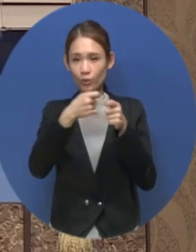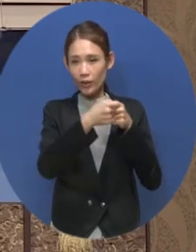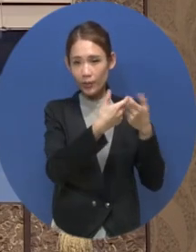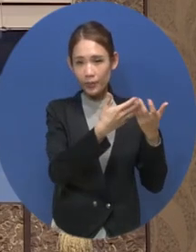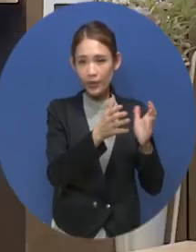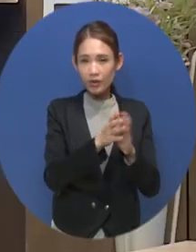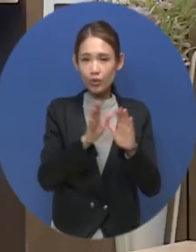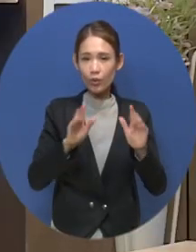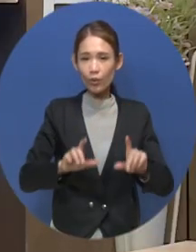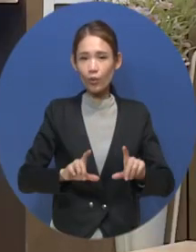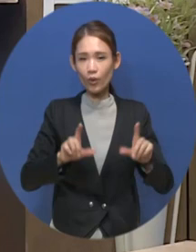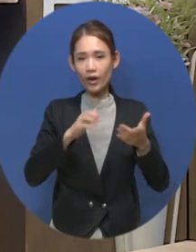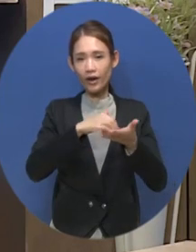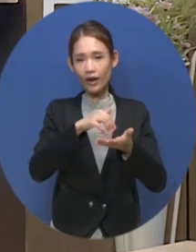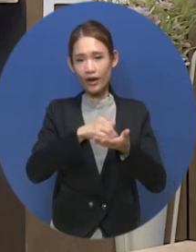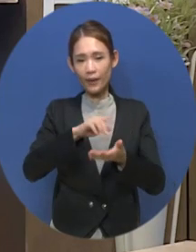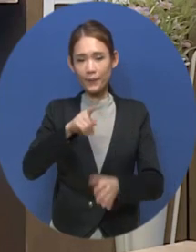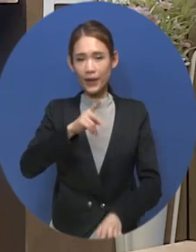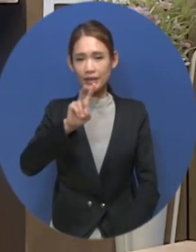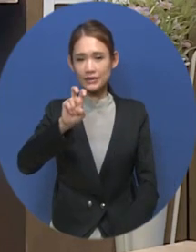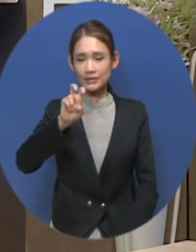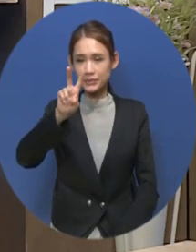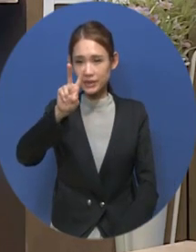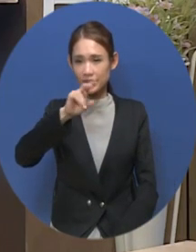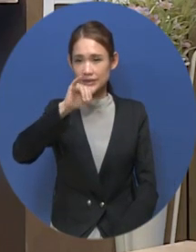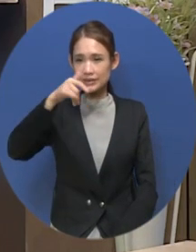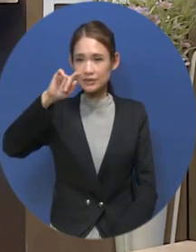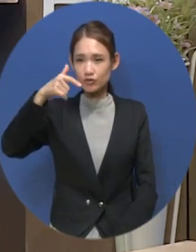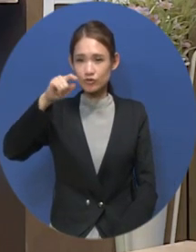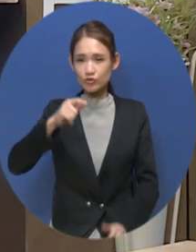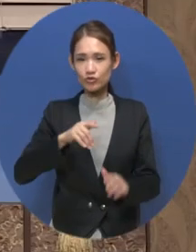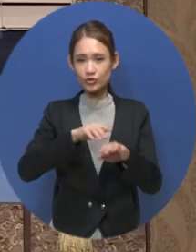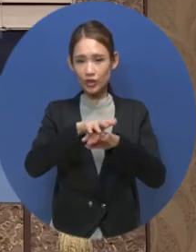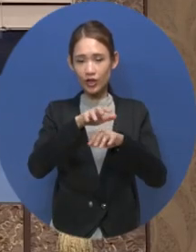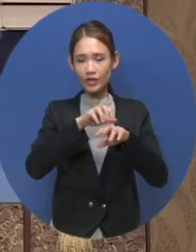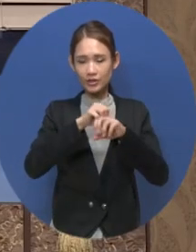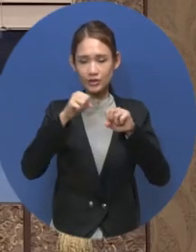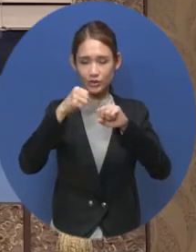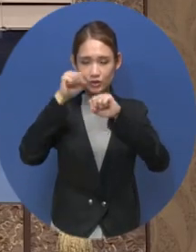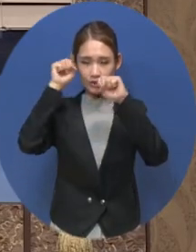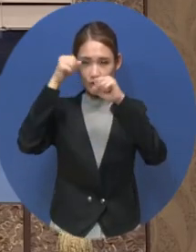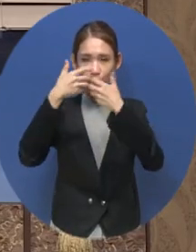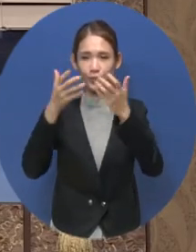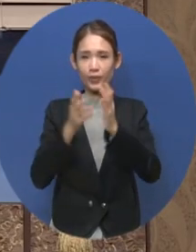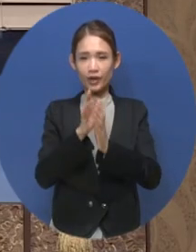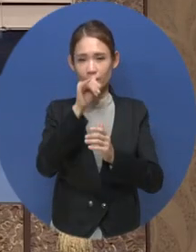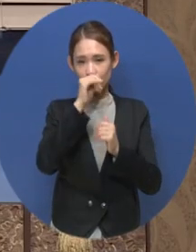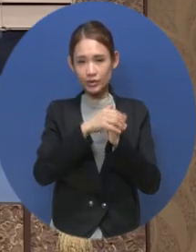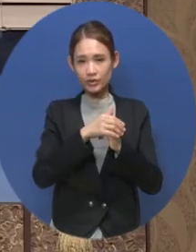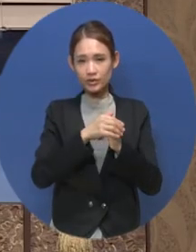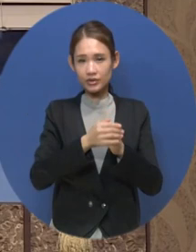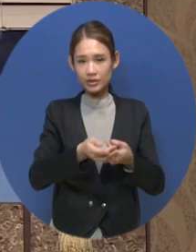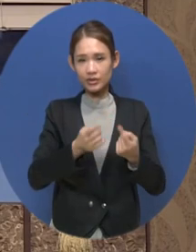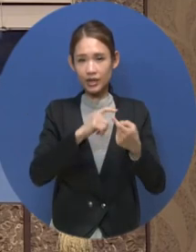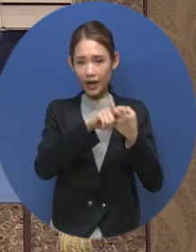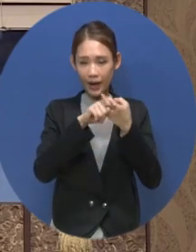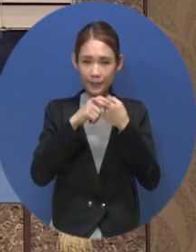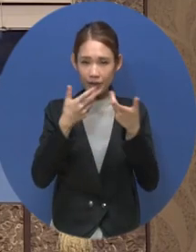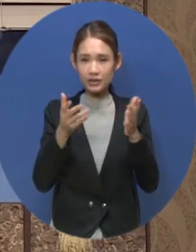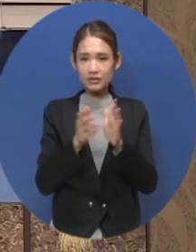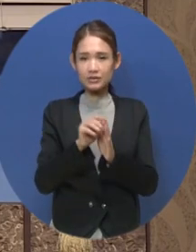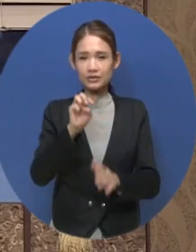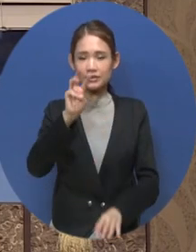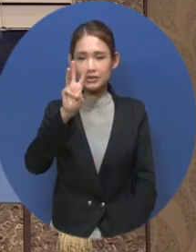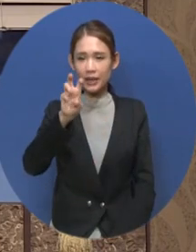오늘까지 122개의 시군구 장애인 체육회가 또 이렇게 있습니다. 그리고 네. 저희 가맹단체로는 네. 32개의